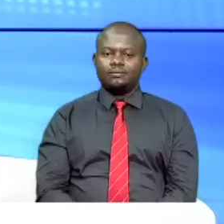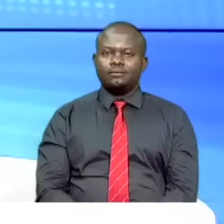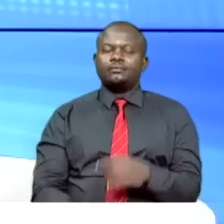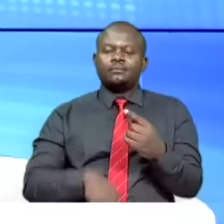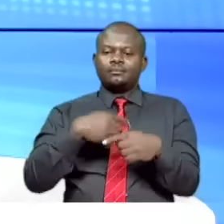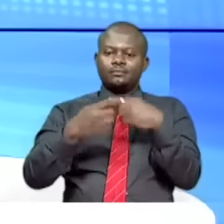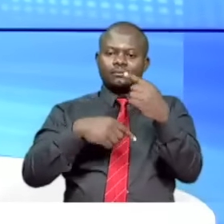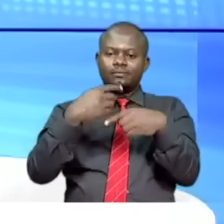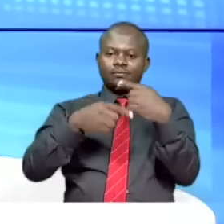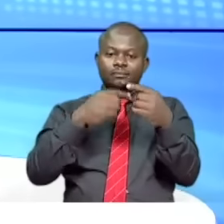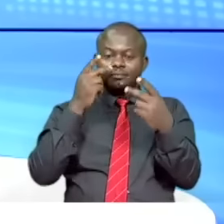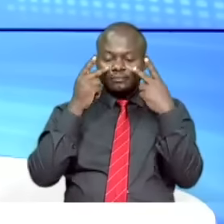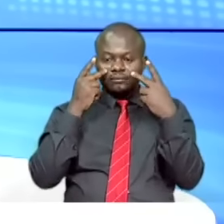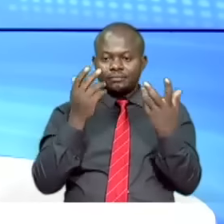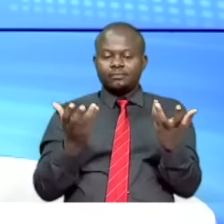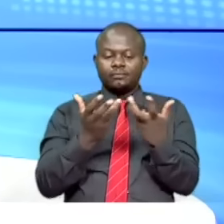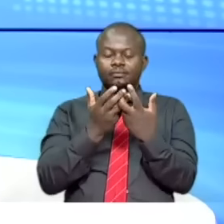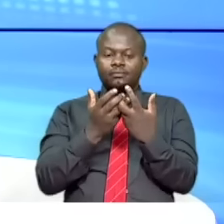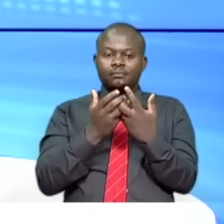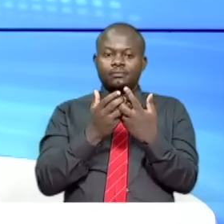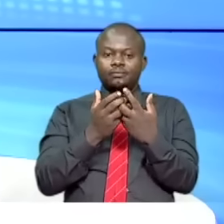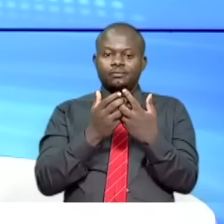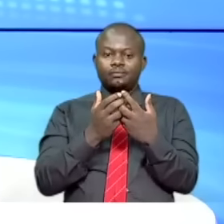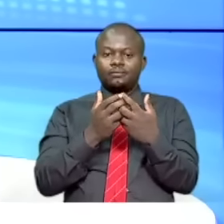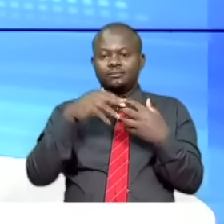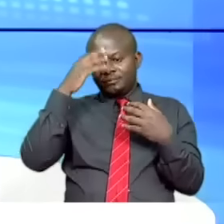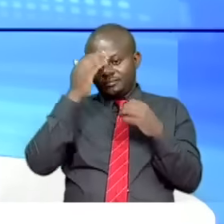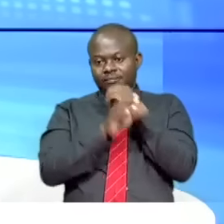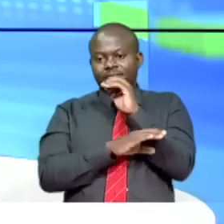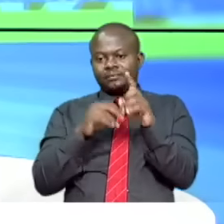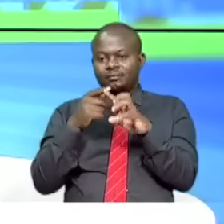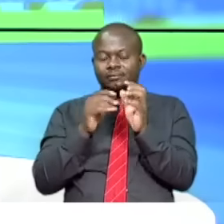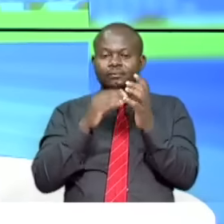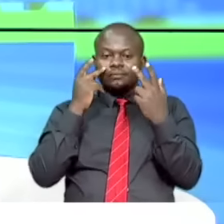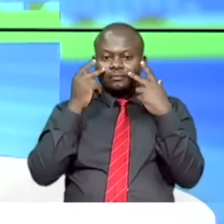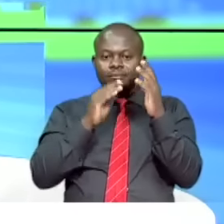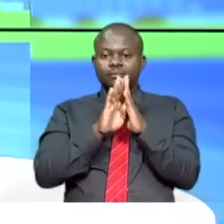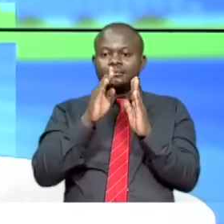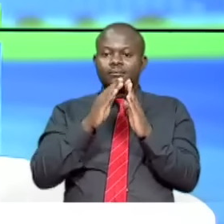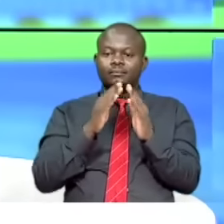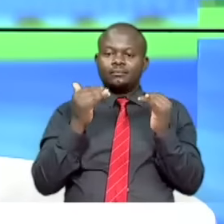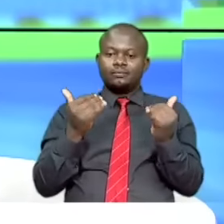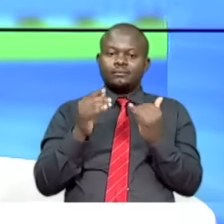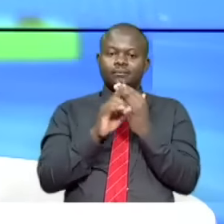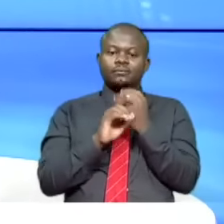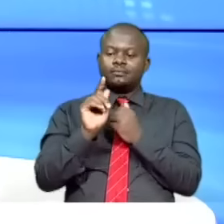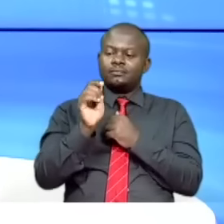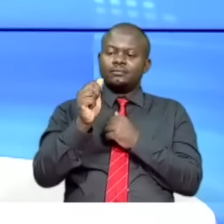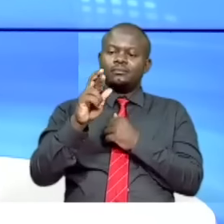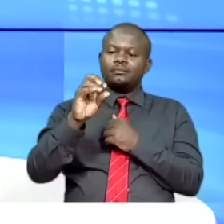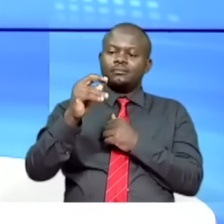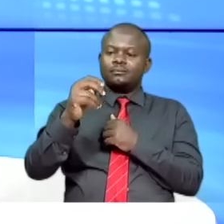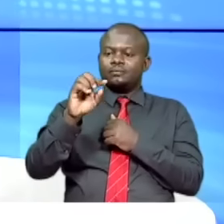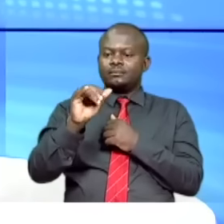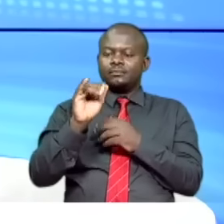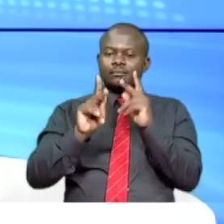Dukomeza rero kureba ibigendanye natumenye igihugu, ariko tunareba n'iterambere ry'imijyi. Reka tujye mu karere ka Karongi. Abaturage bo